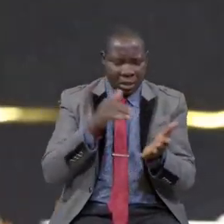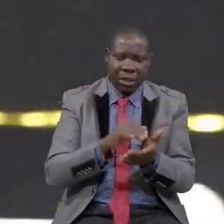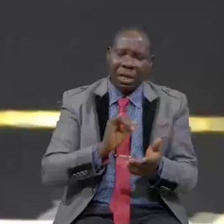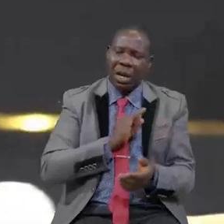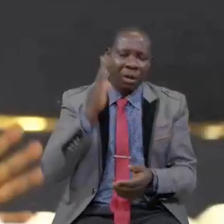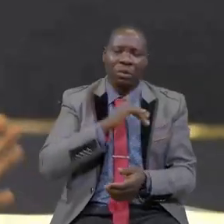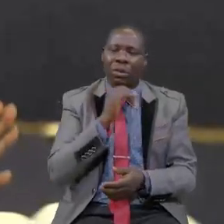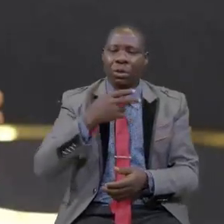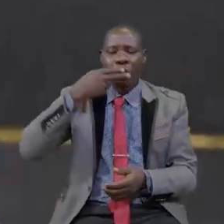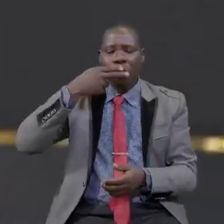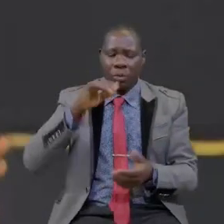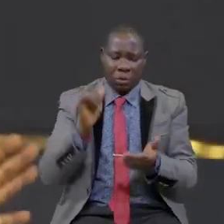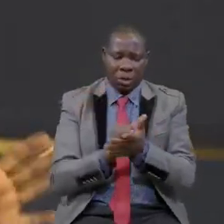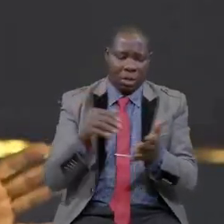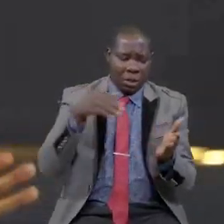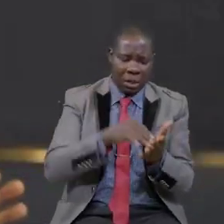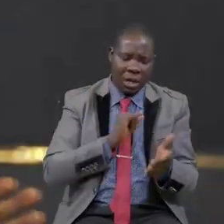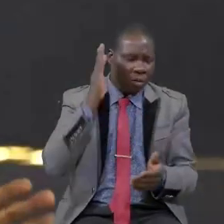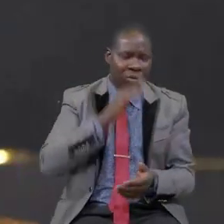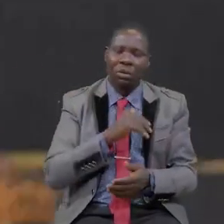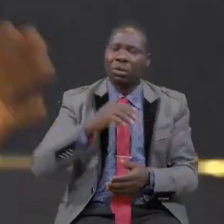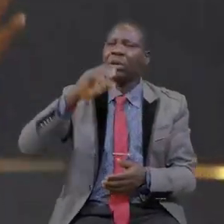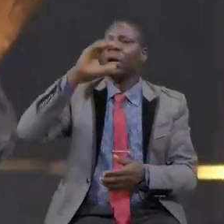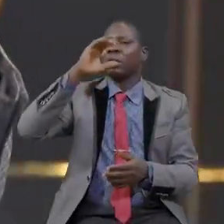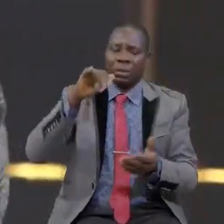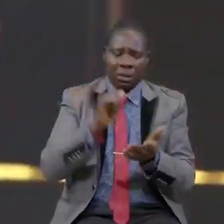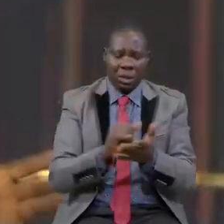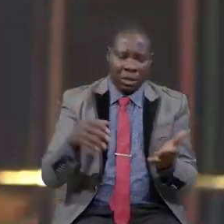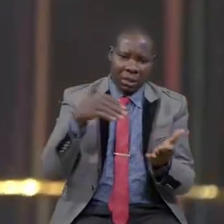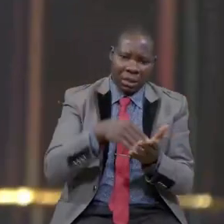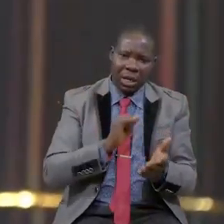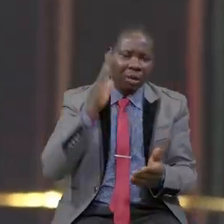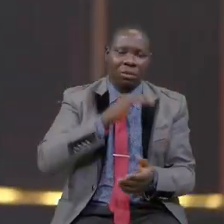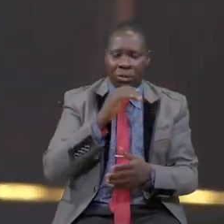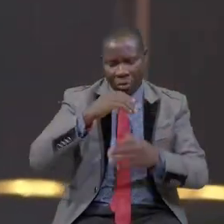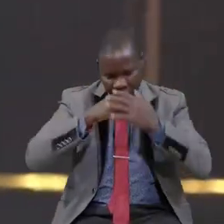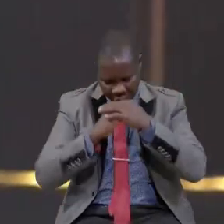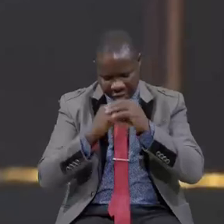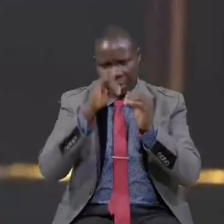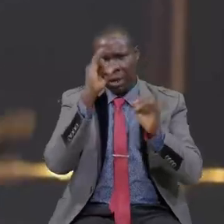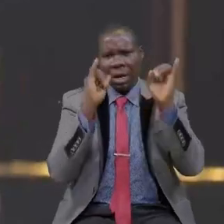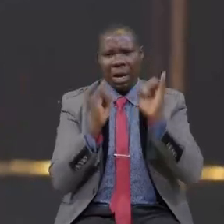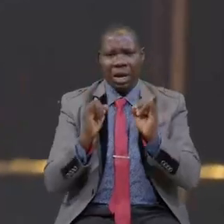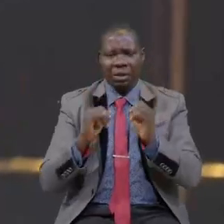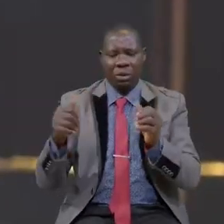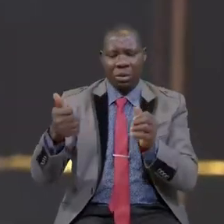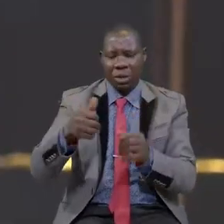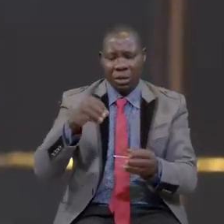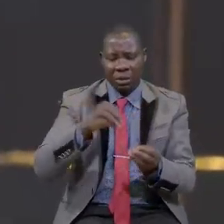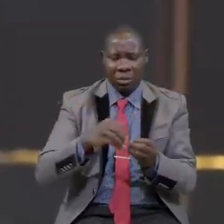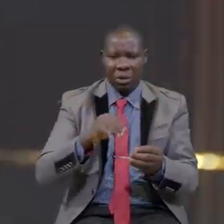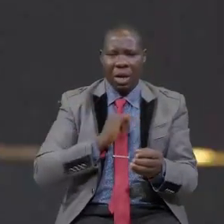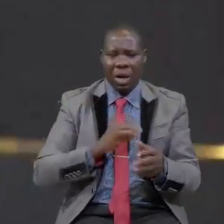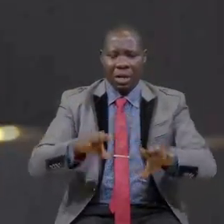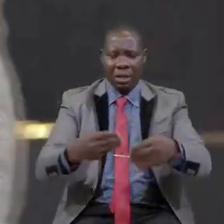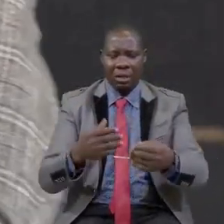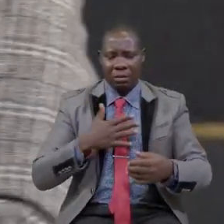chose. Je ne vais plus adorer les idoles. Je me donne complètement à